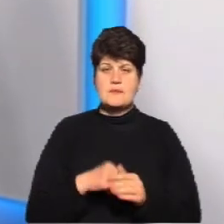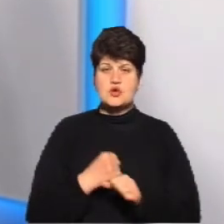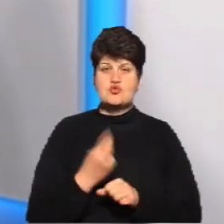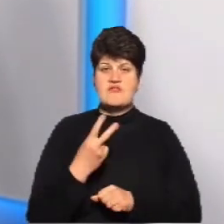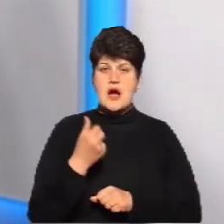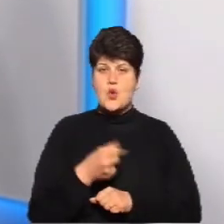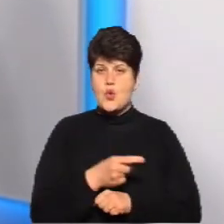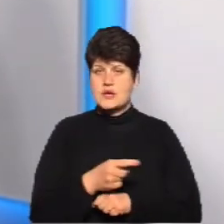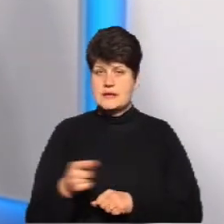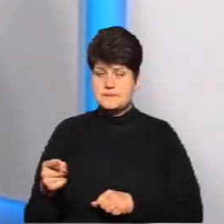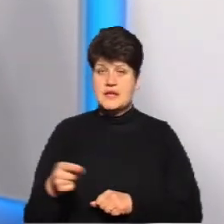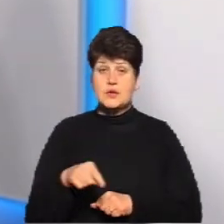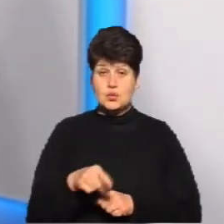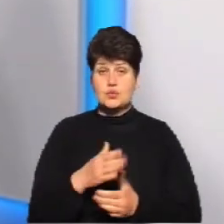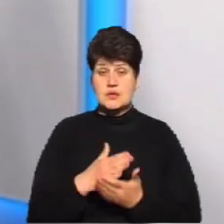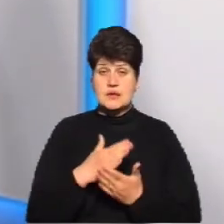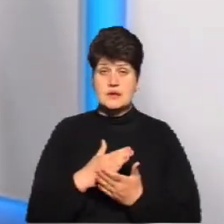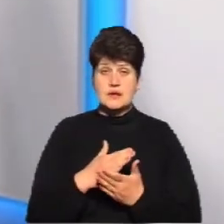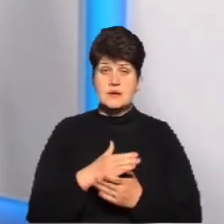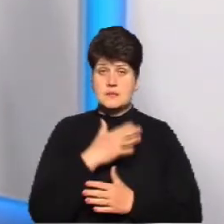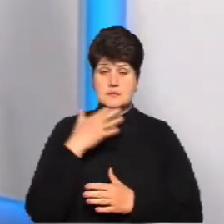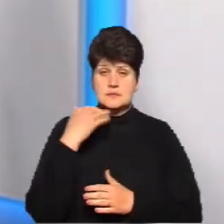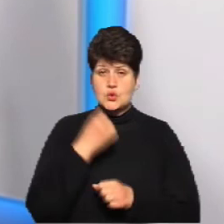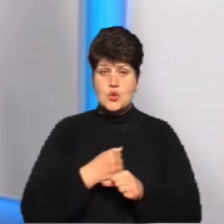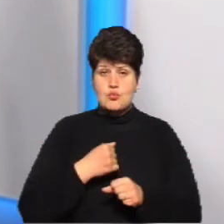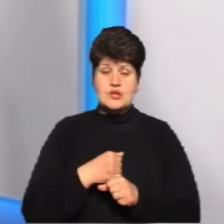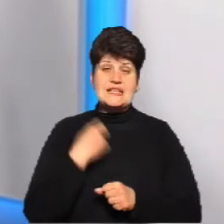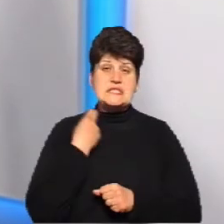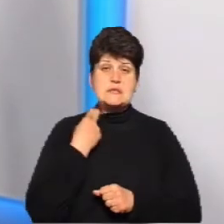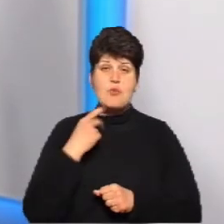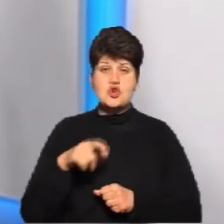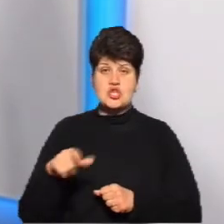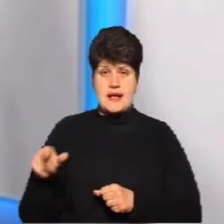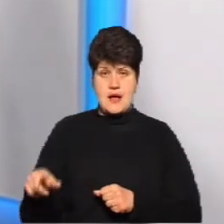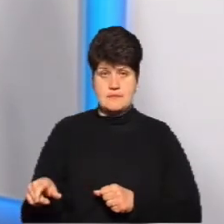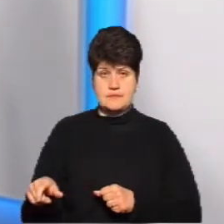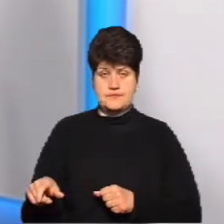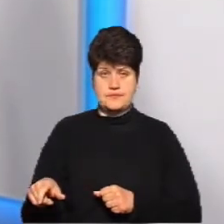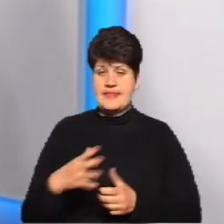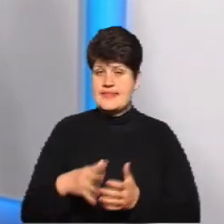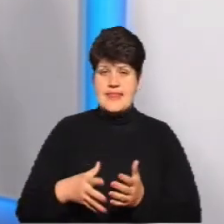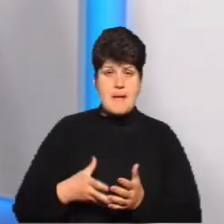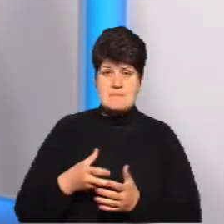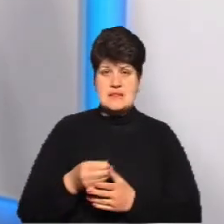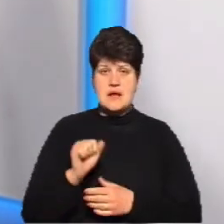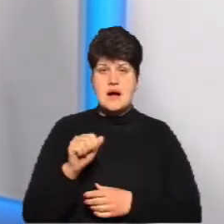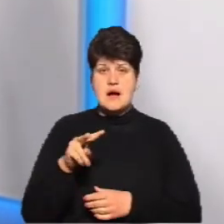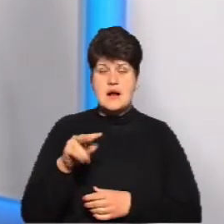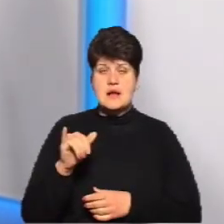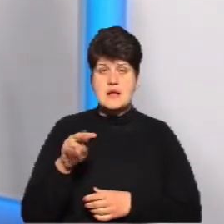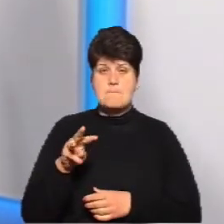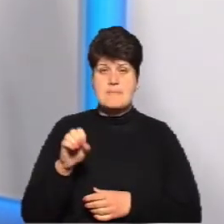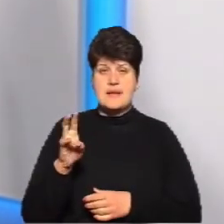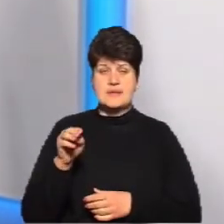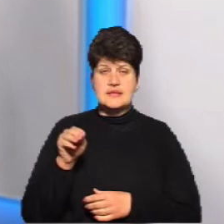є досвід якраз роботи з боржниками, як ви казали, неплатниками аліментів. Угу. Перший є досвід. І з